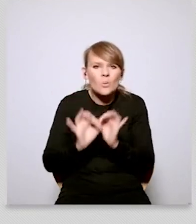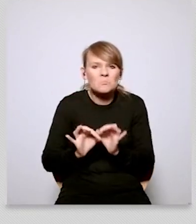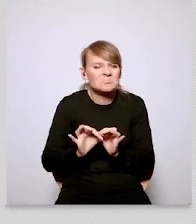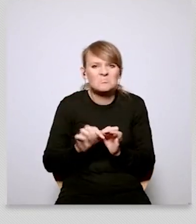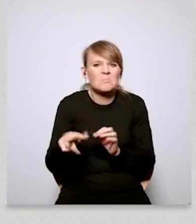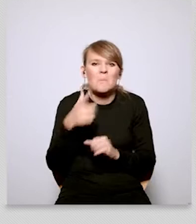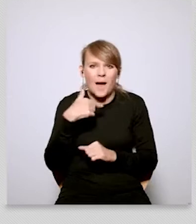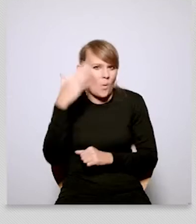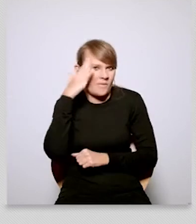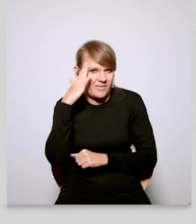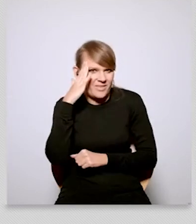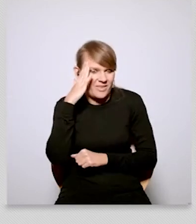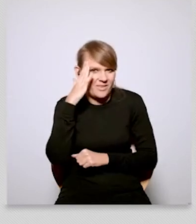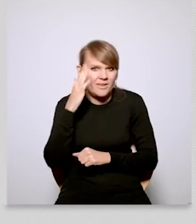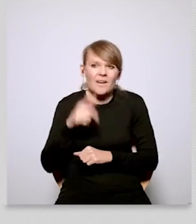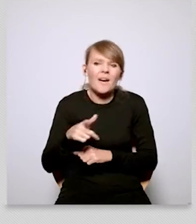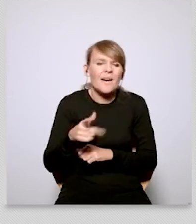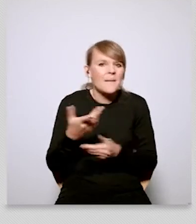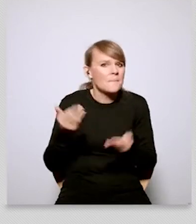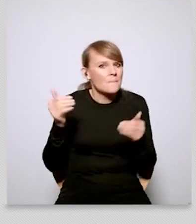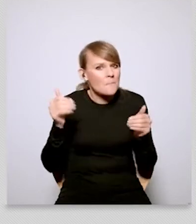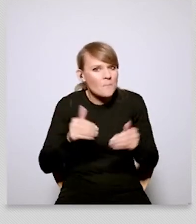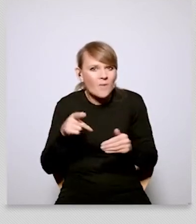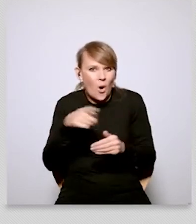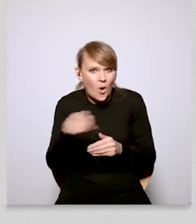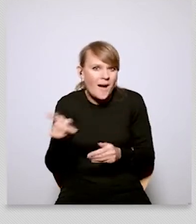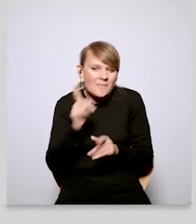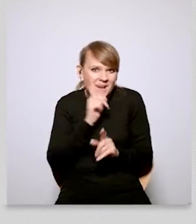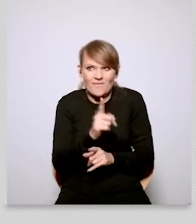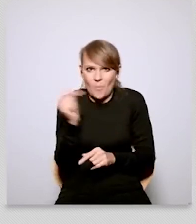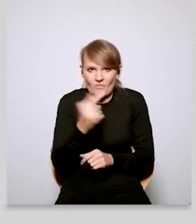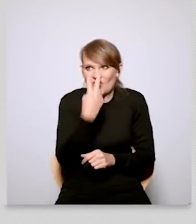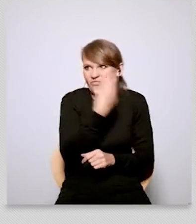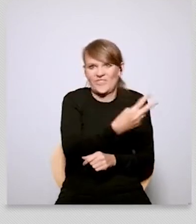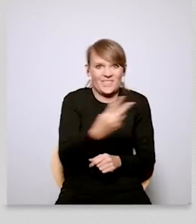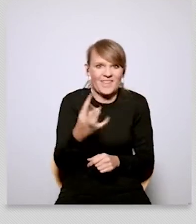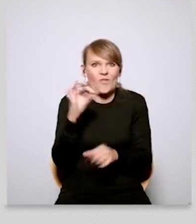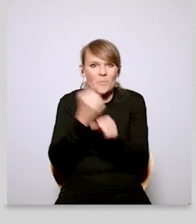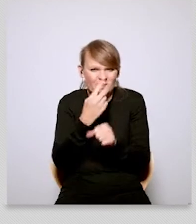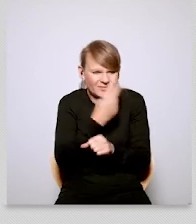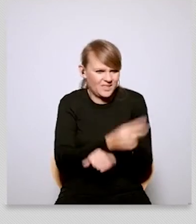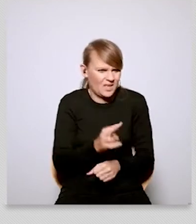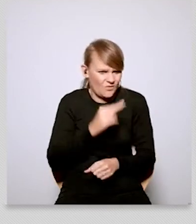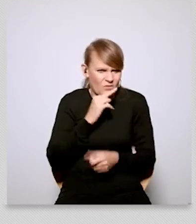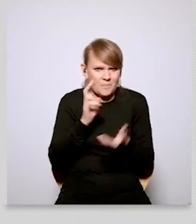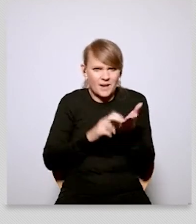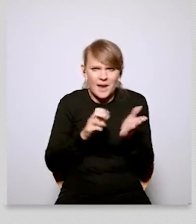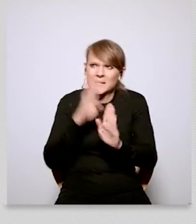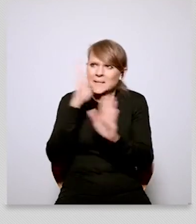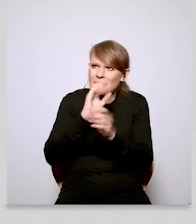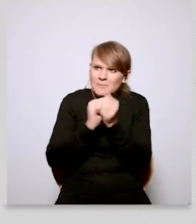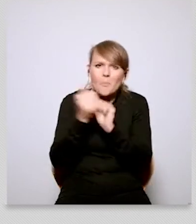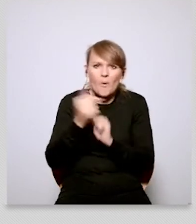mogłaby być większa, no w tym, że to są osoby, które powinny te zmiany widzieć, prawda, w swojej pracy, tak, widzieć, że też na wody brakować, tak, że się zmienia klimat itd.